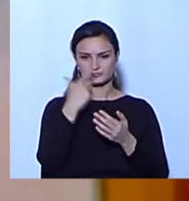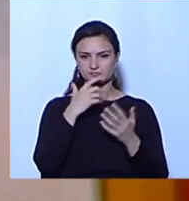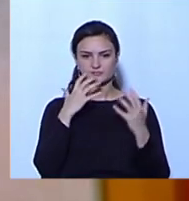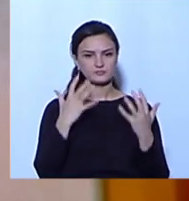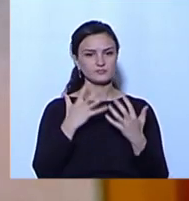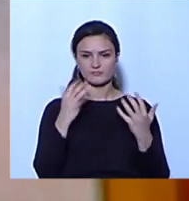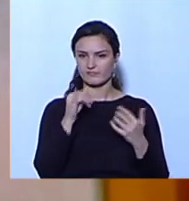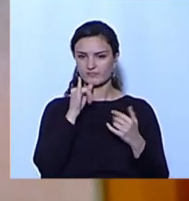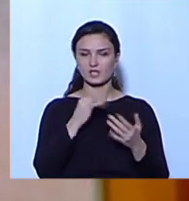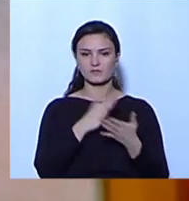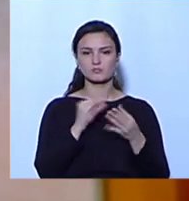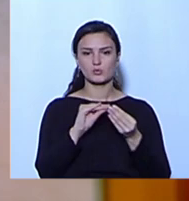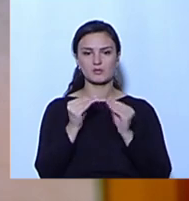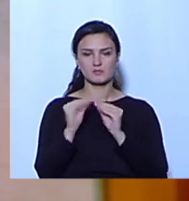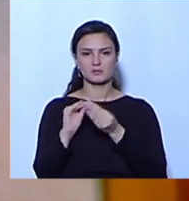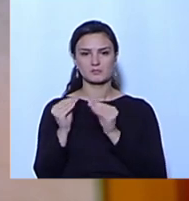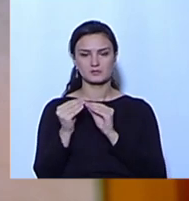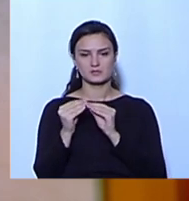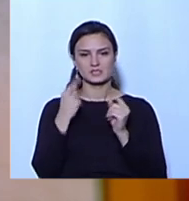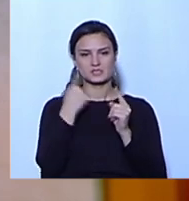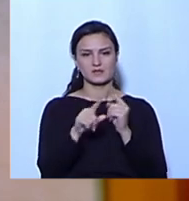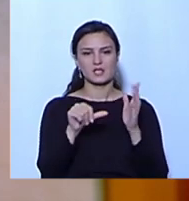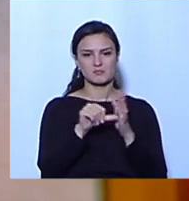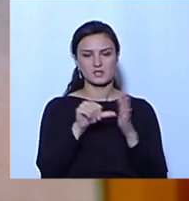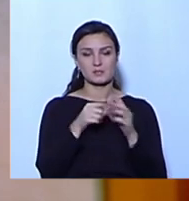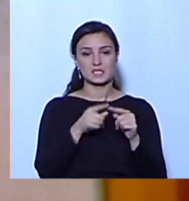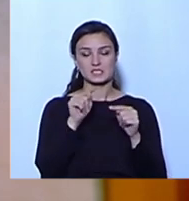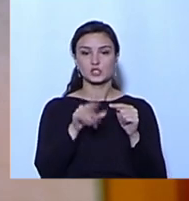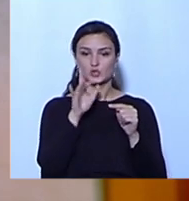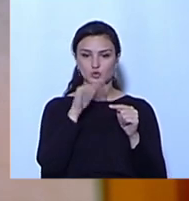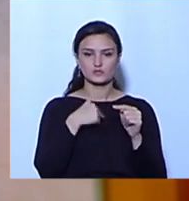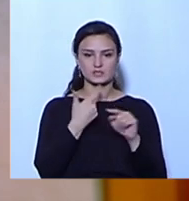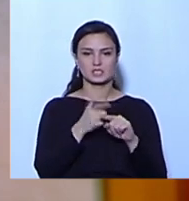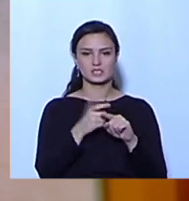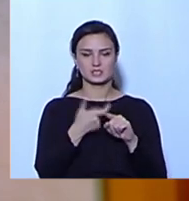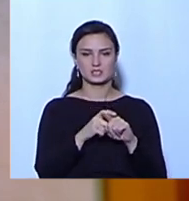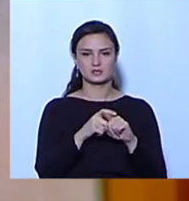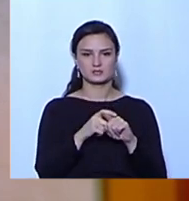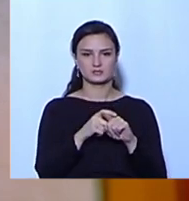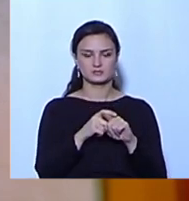ვერ უვლის, აქვს პრობლემები, სხვა ეხმარება და ასეთ დროს ჩვენ ძალიან